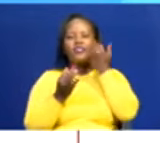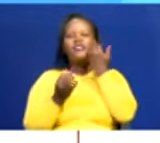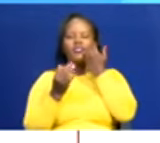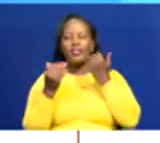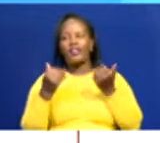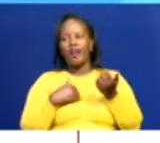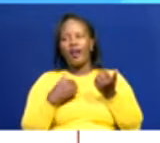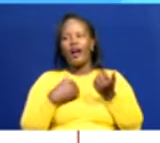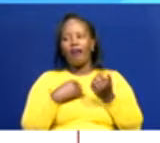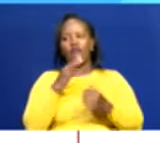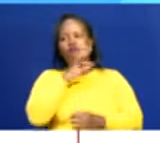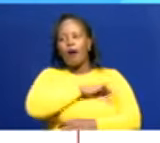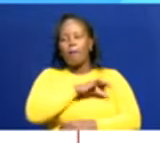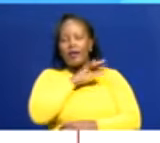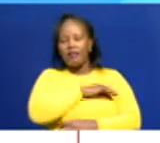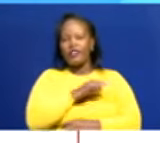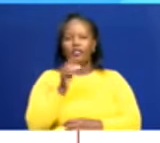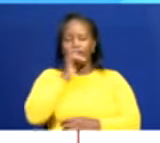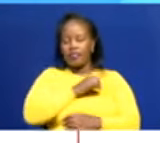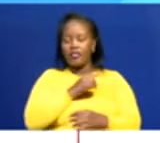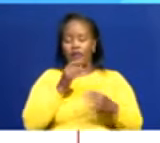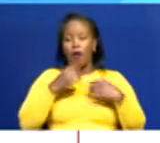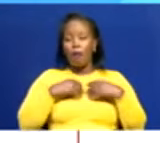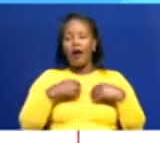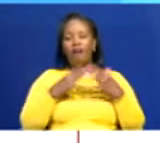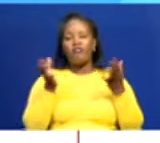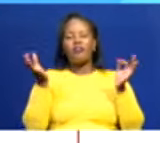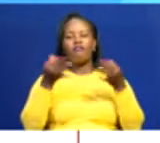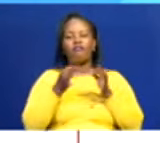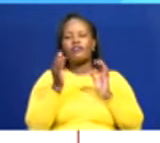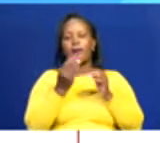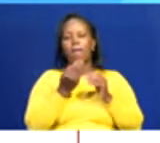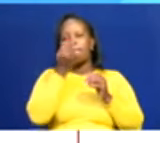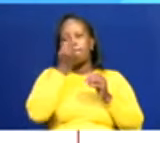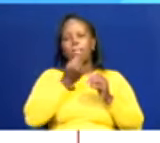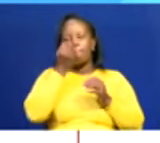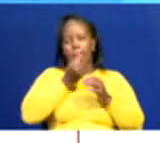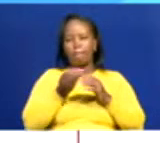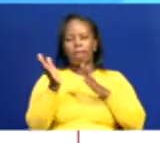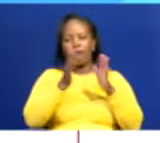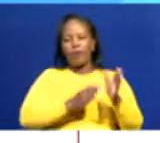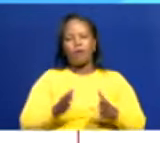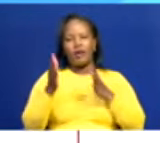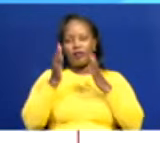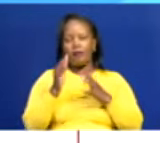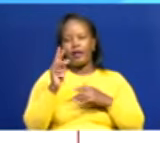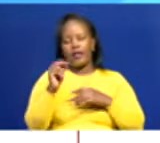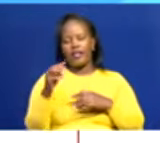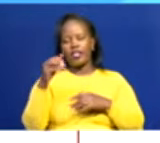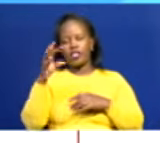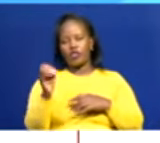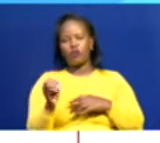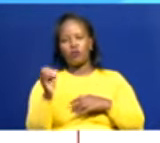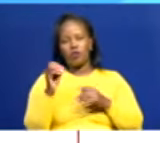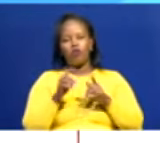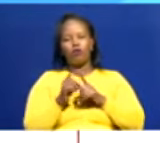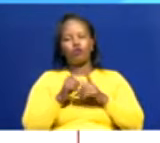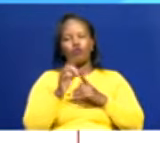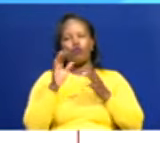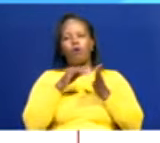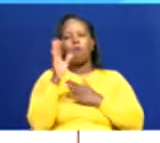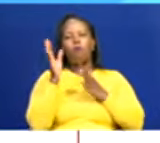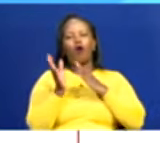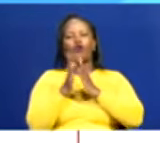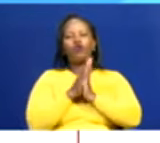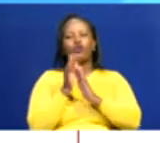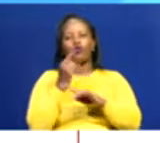iliyopasuka wamenufaika kutokana na upasuaji bila malipo ulioandaliwa na shirika lisilo la kiserikali. Kwa taarifa hizo na